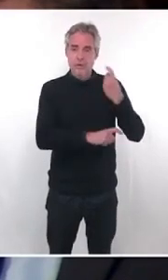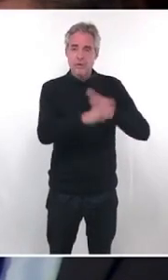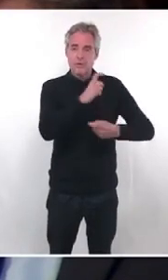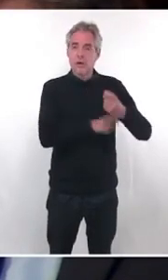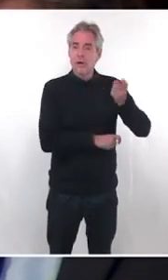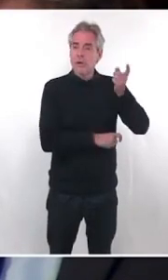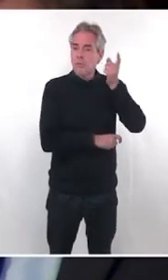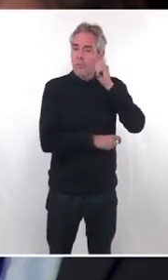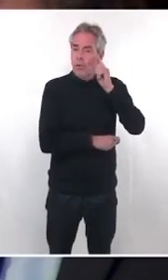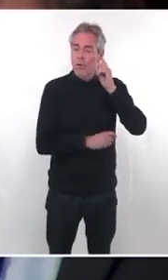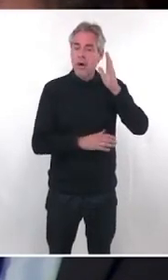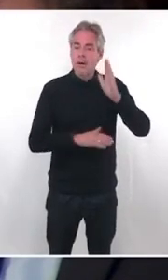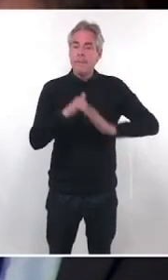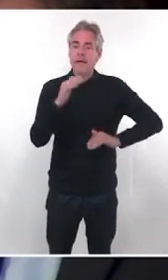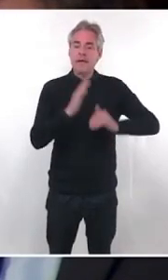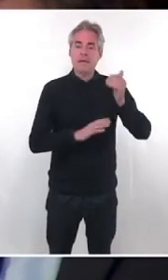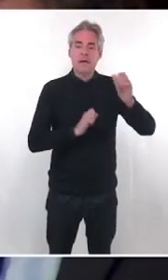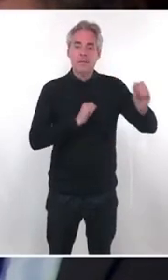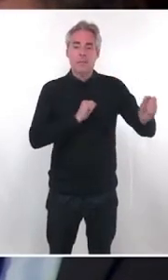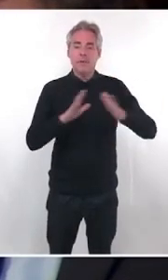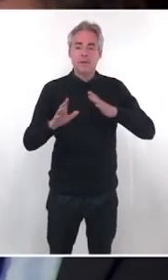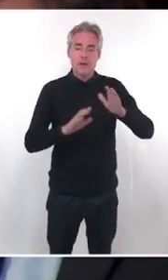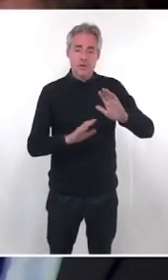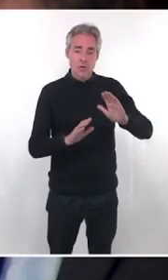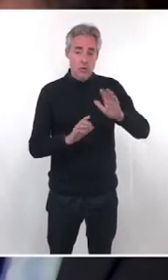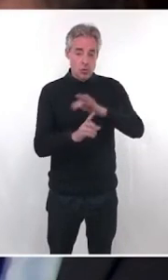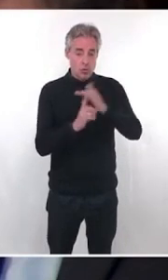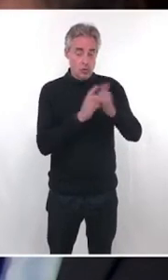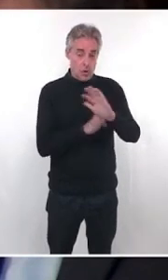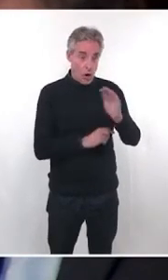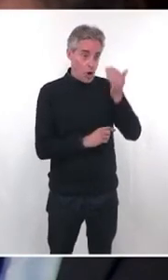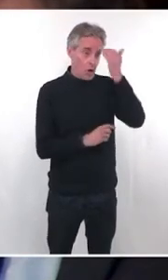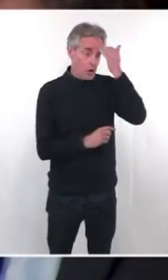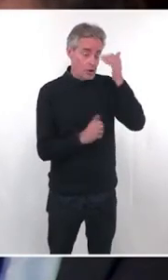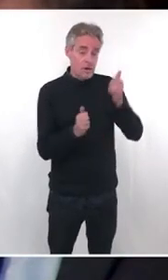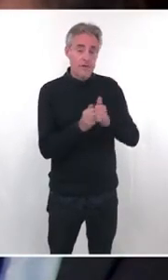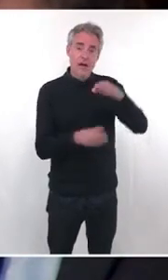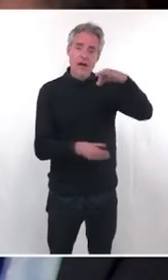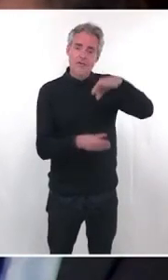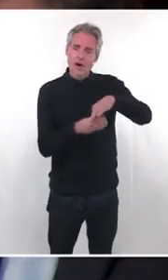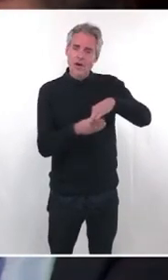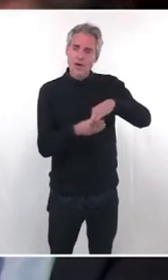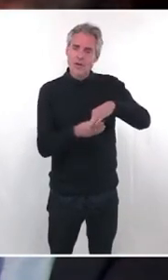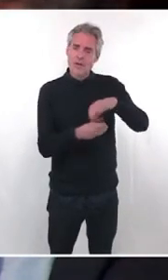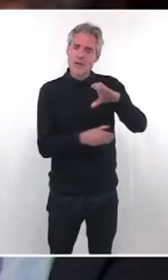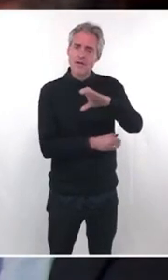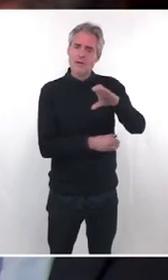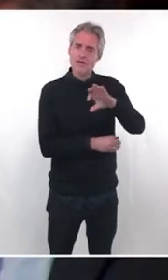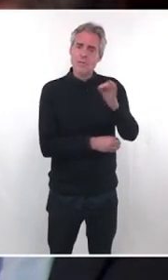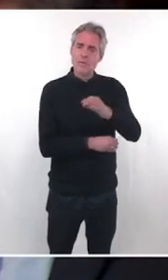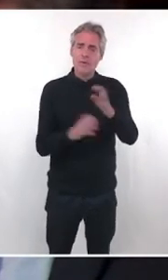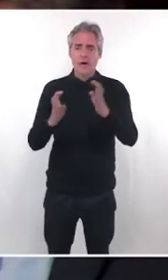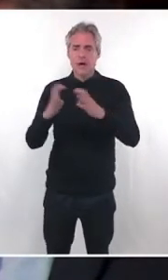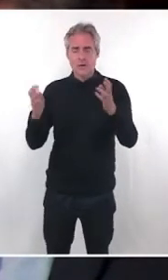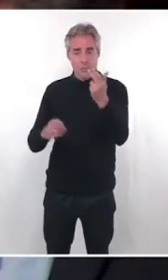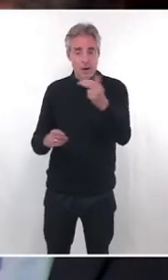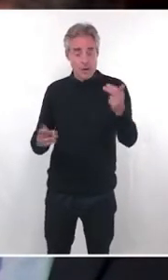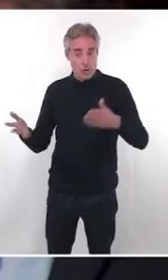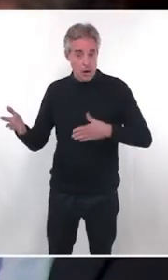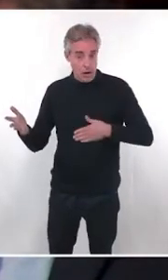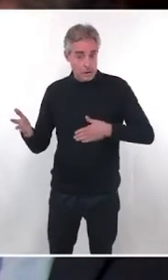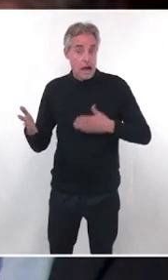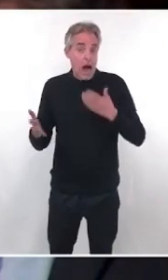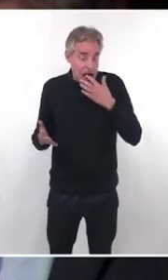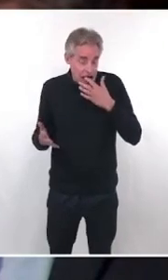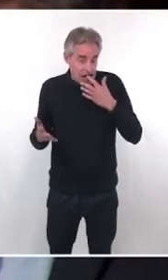de la médiation sociale a fait l'objet d'une reconnaissance avec un quasi-vote à l'unanimité à l'Assemblée nationale. Et donc